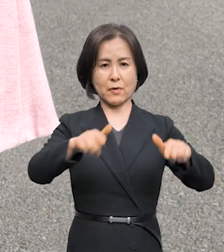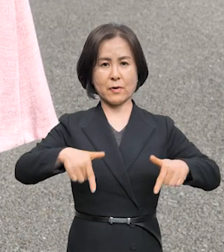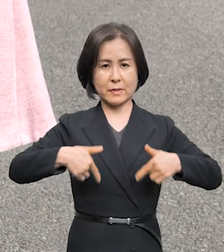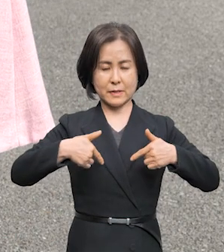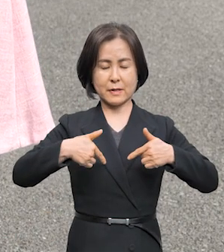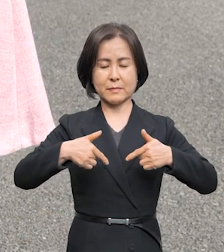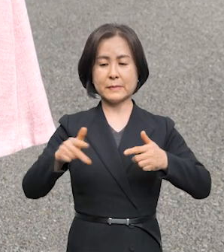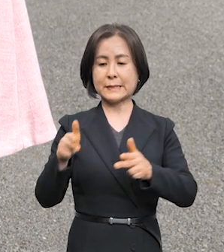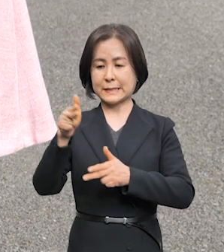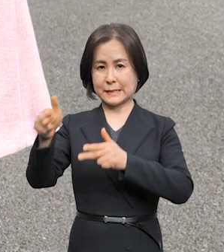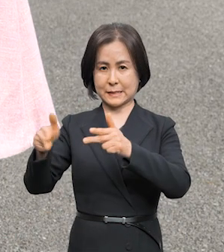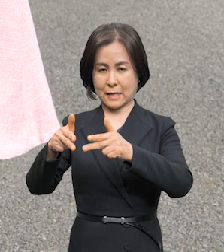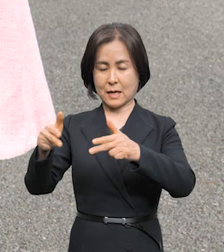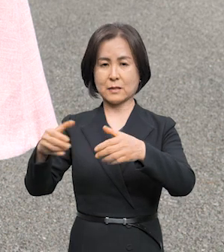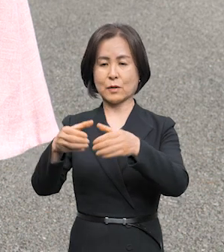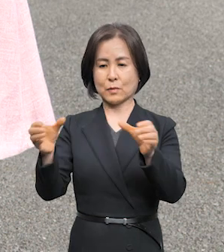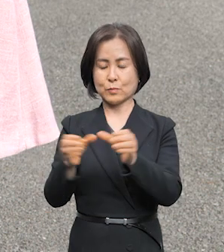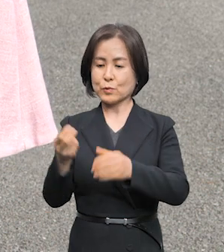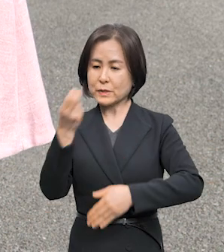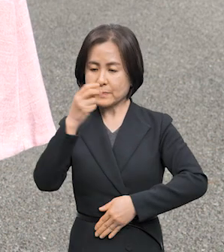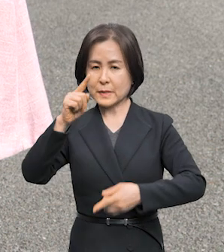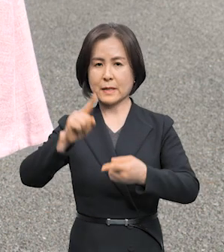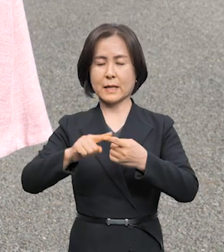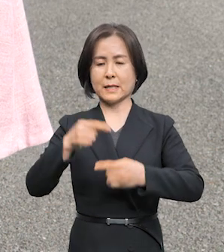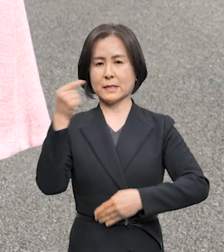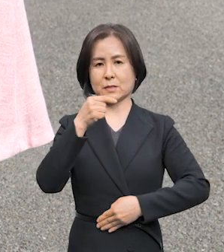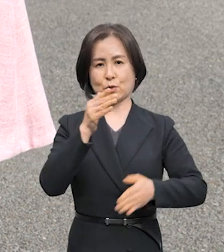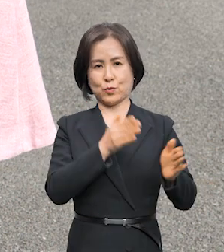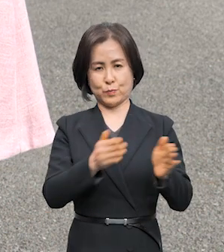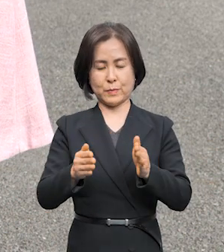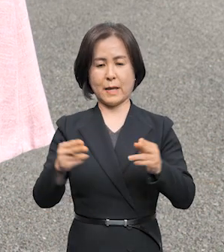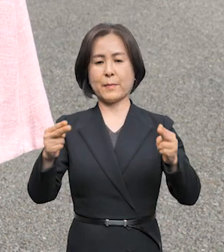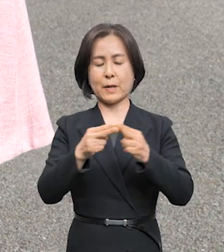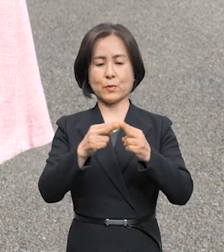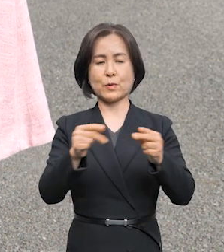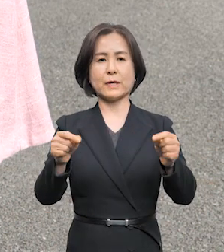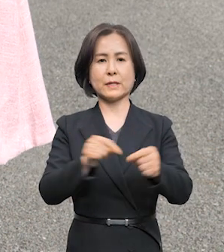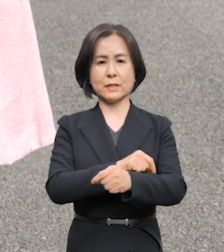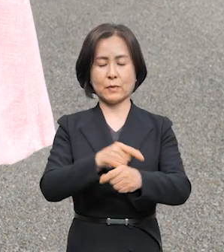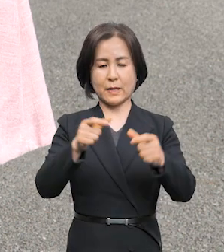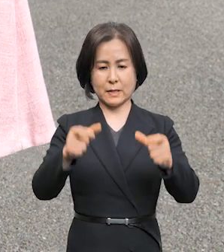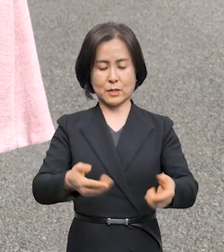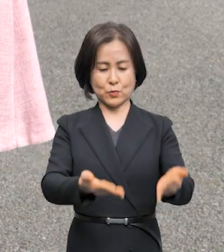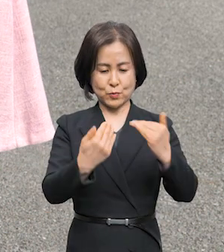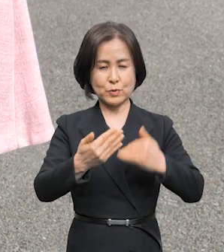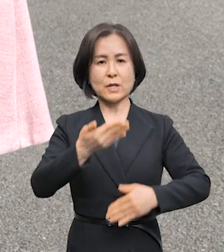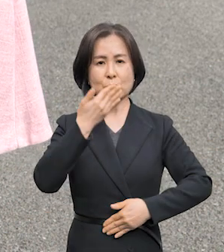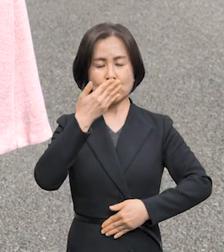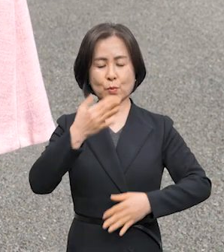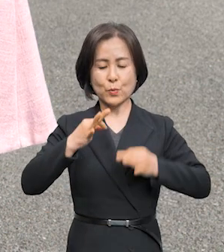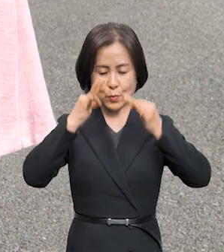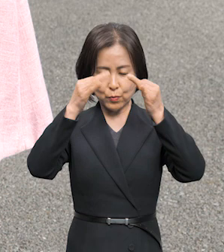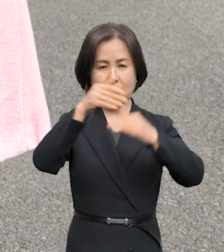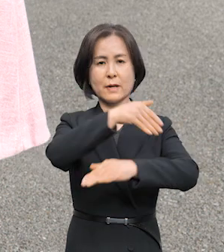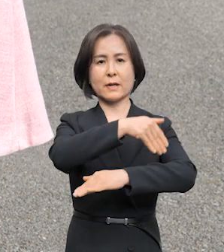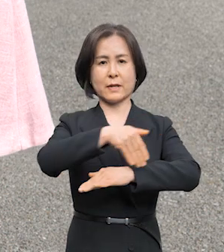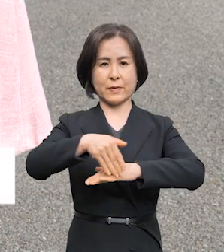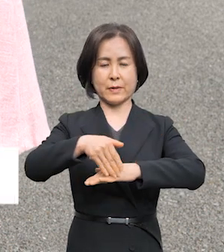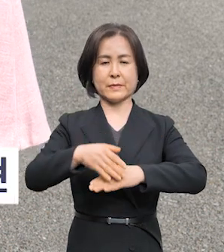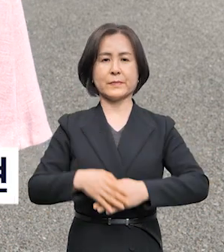전남은 나프로진행될 산업부 심사에 철저히 대응해 반도체 특허단지를 유치할 수 있도록 총력을 다할 방침입니다